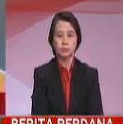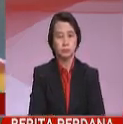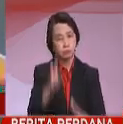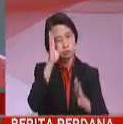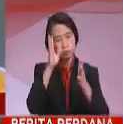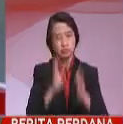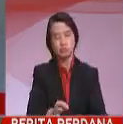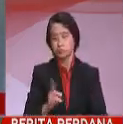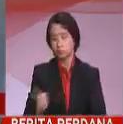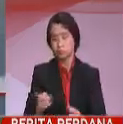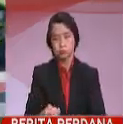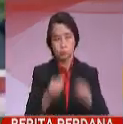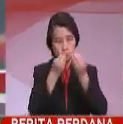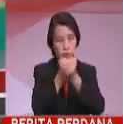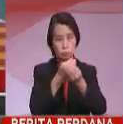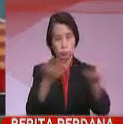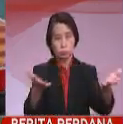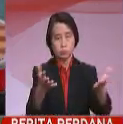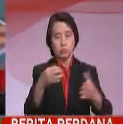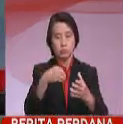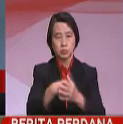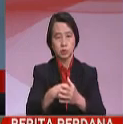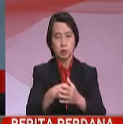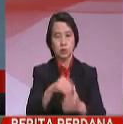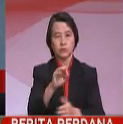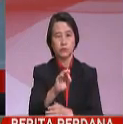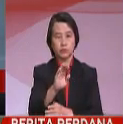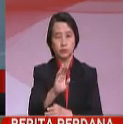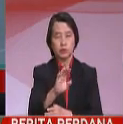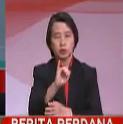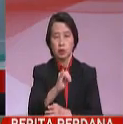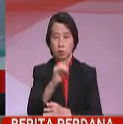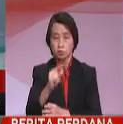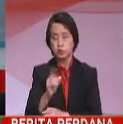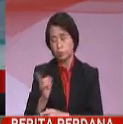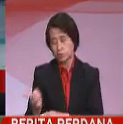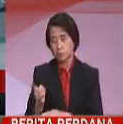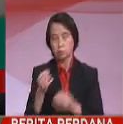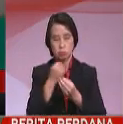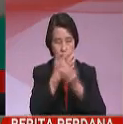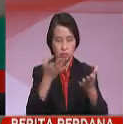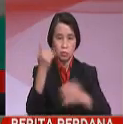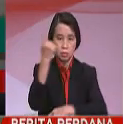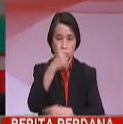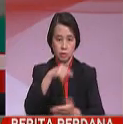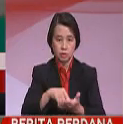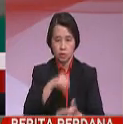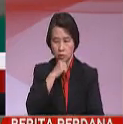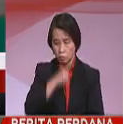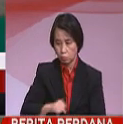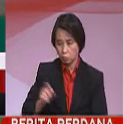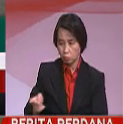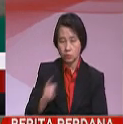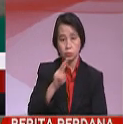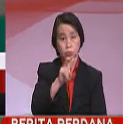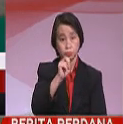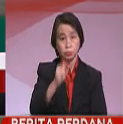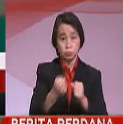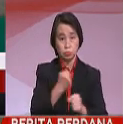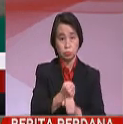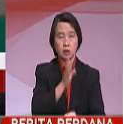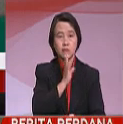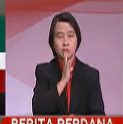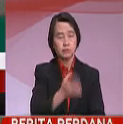Keputusan tersebut diumumkan Kasma Daniel dalam laman sosial Instagram miliknya hari ini. Pelumba berusia 20 tahun itu turut